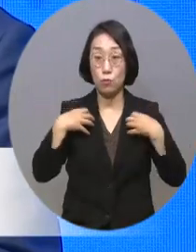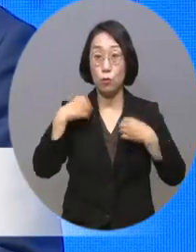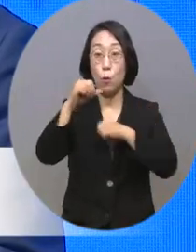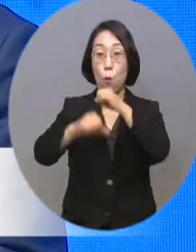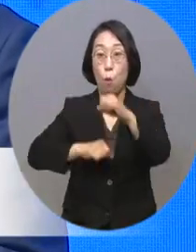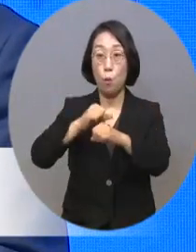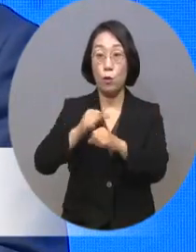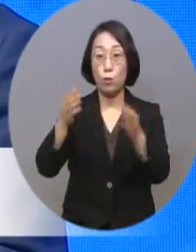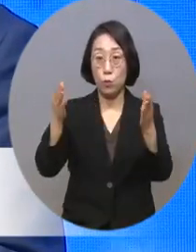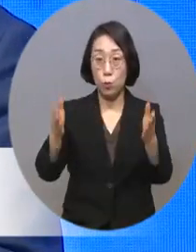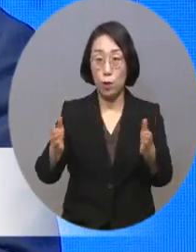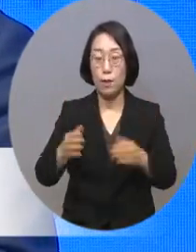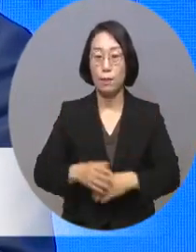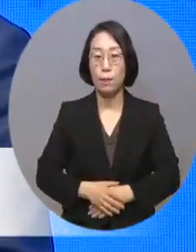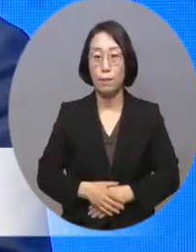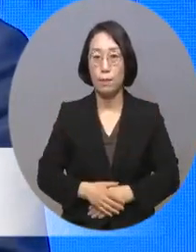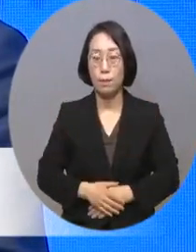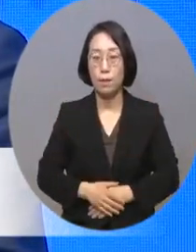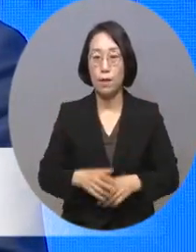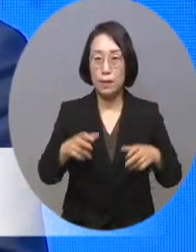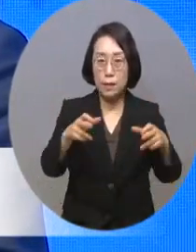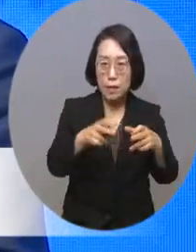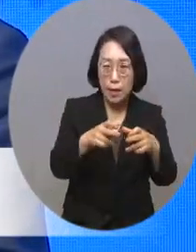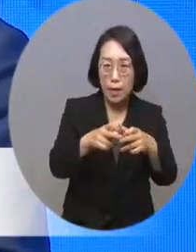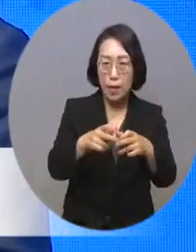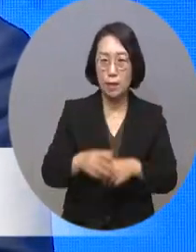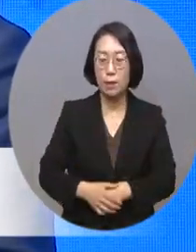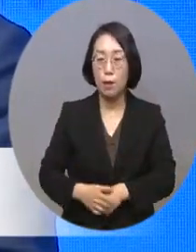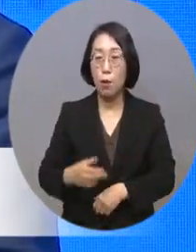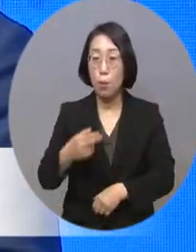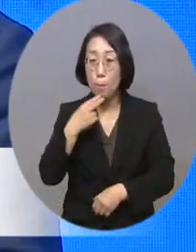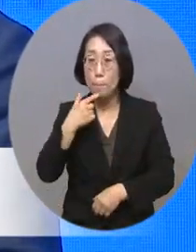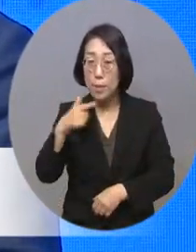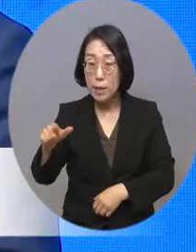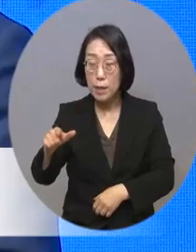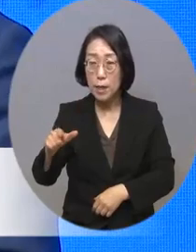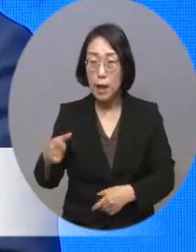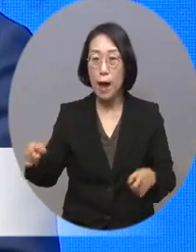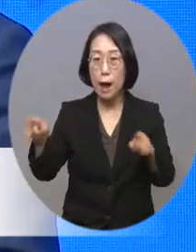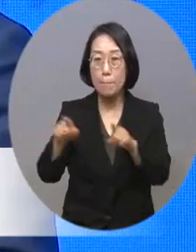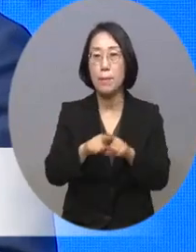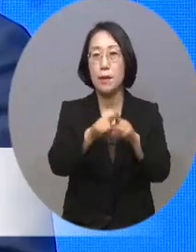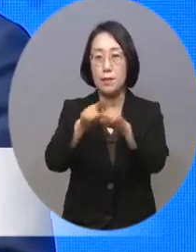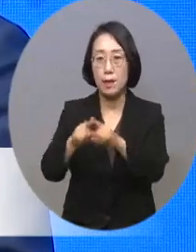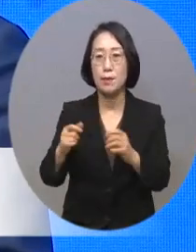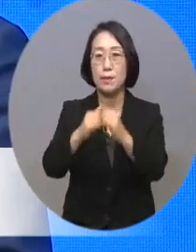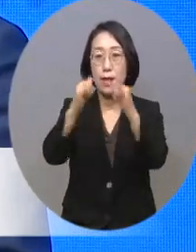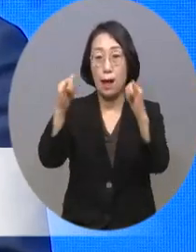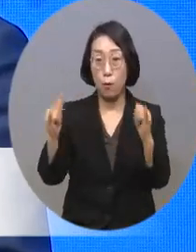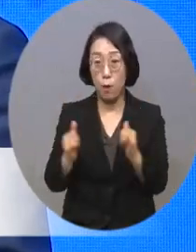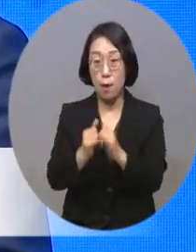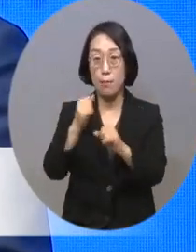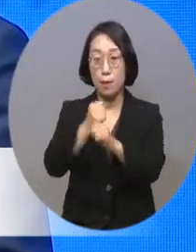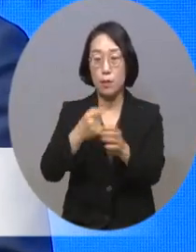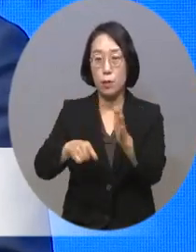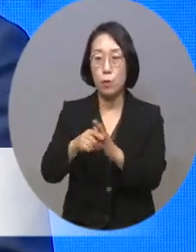5년간 장애인과 비장애인이 더불어 살아가는 사회를 만들기 위해서 노력을